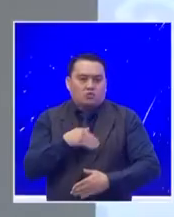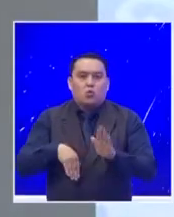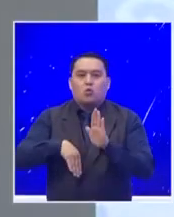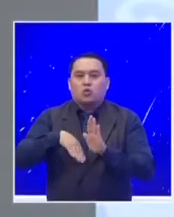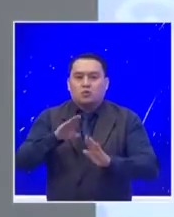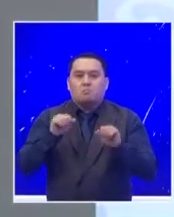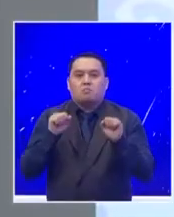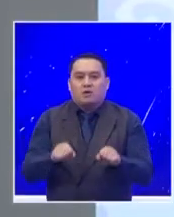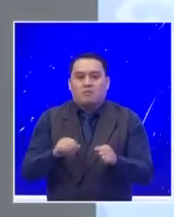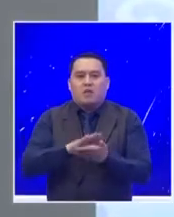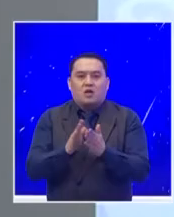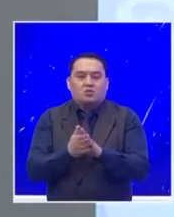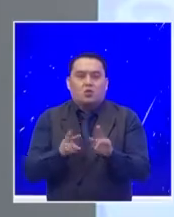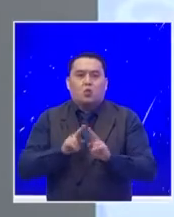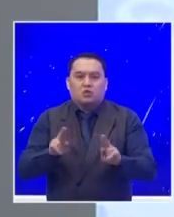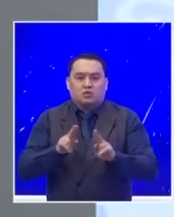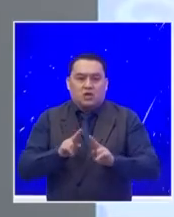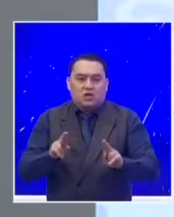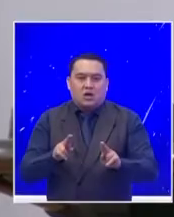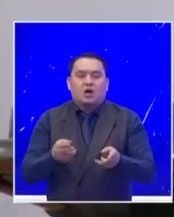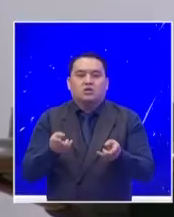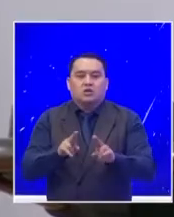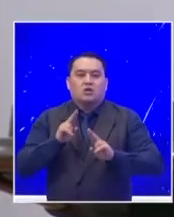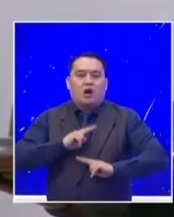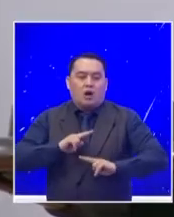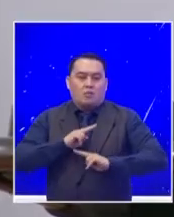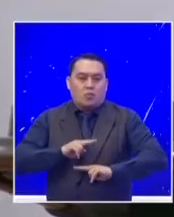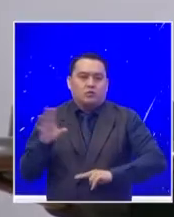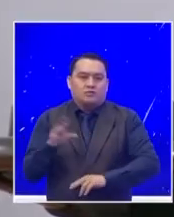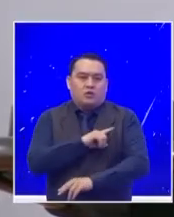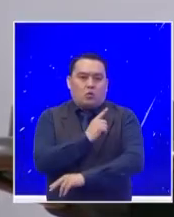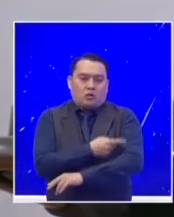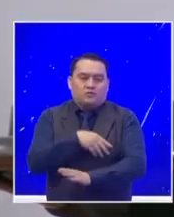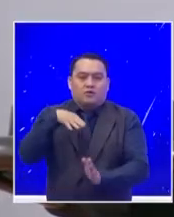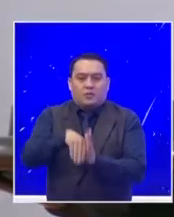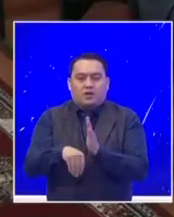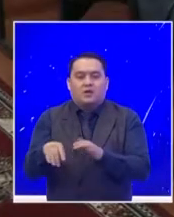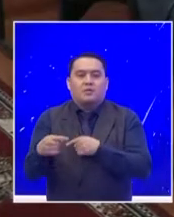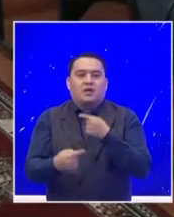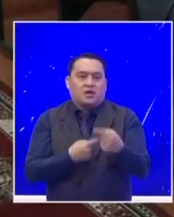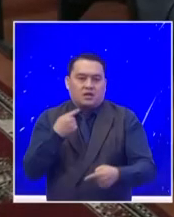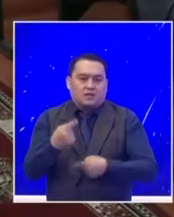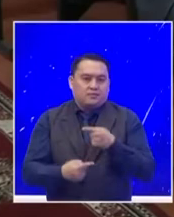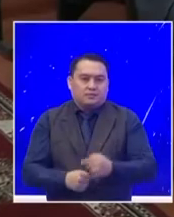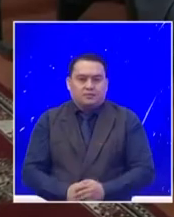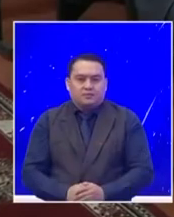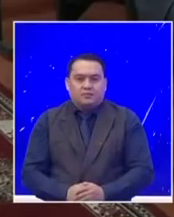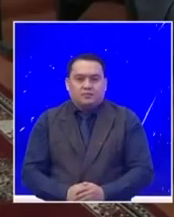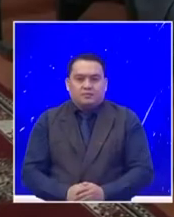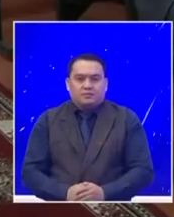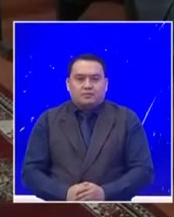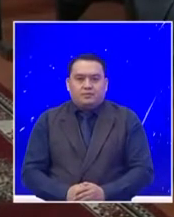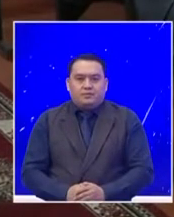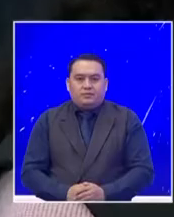улучшению правового положения учителей. Поэтому нам остается работать, не покладая рук во благо подрастающего поколения, подытожила она свою речь.